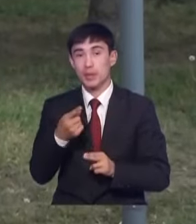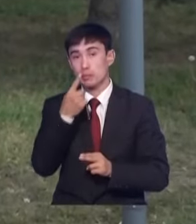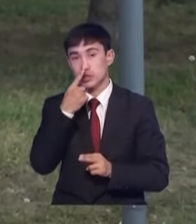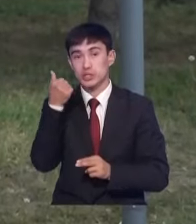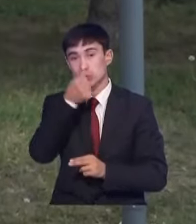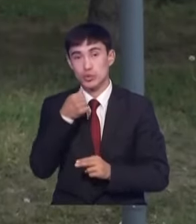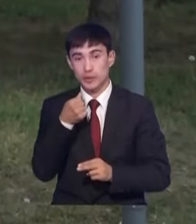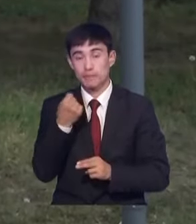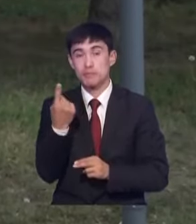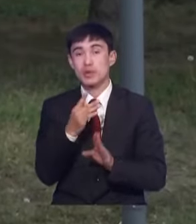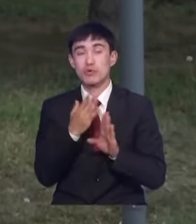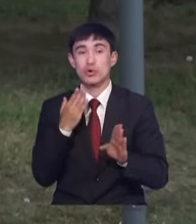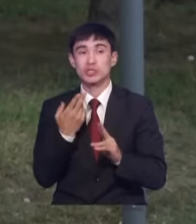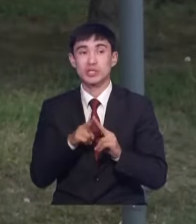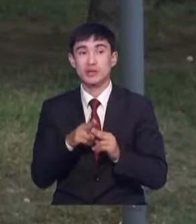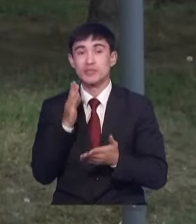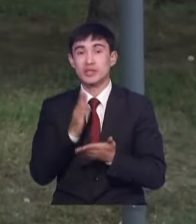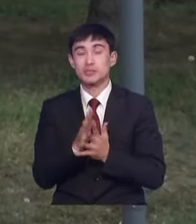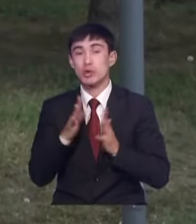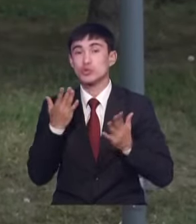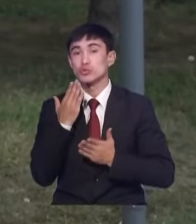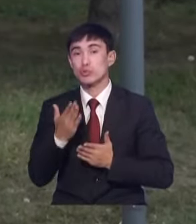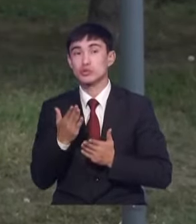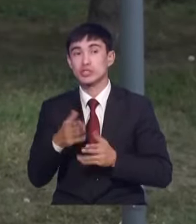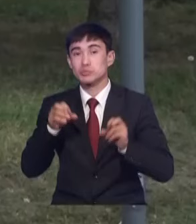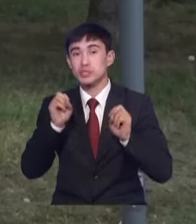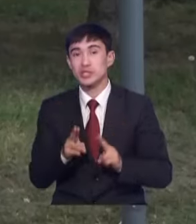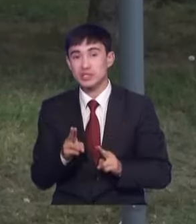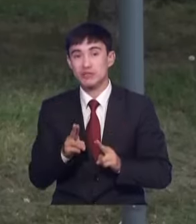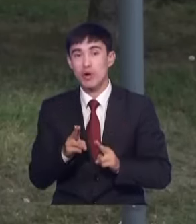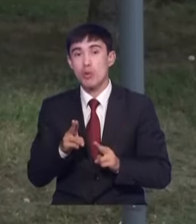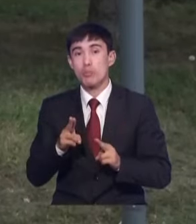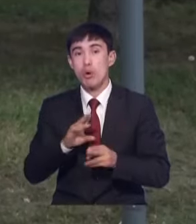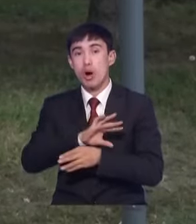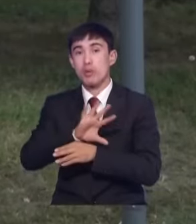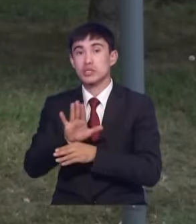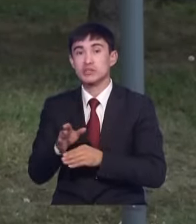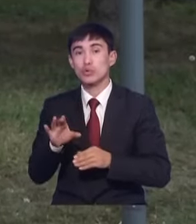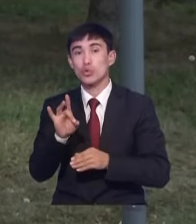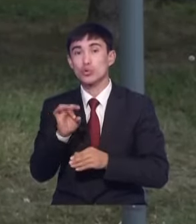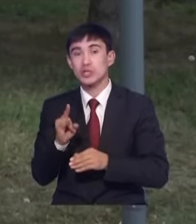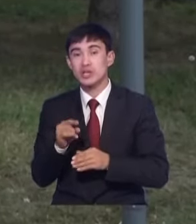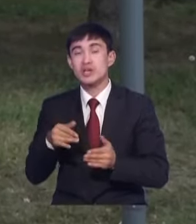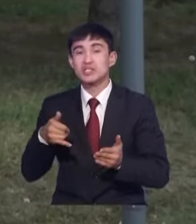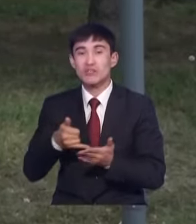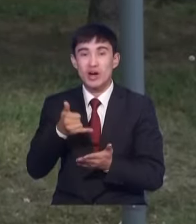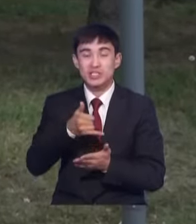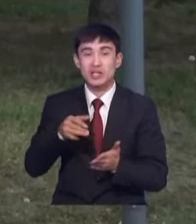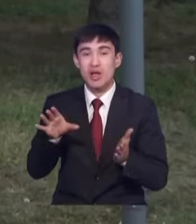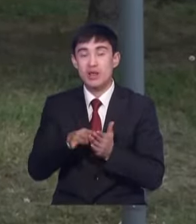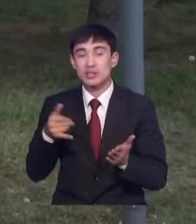ближайшие годы в первую очередь существует большой спрос на специалистов по обогащению с